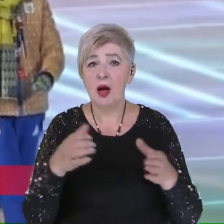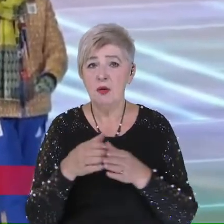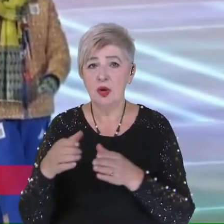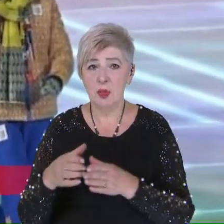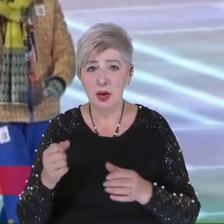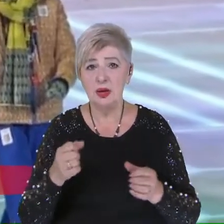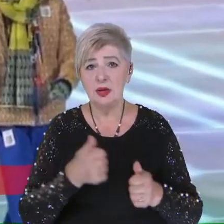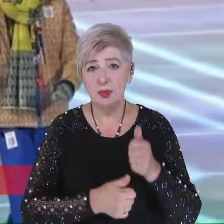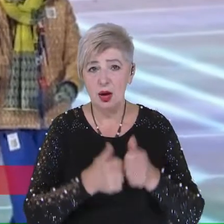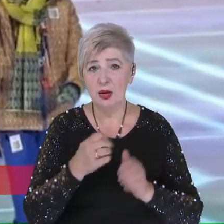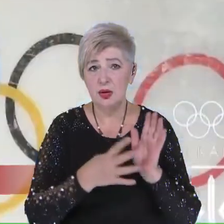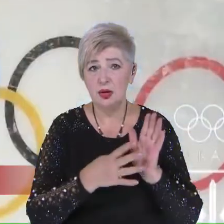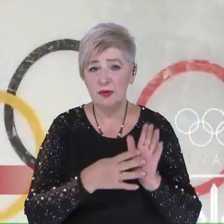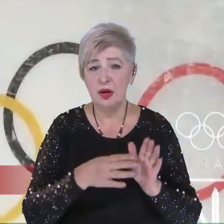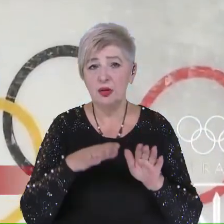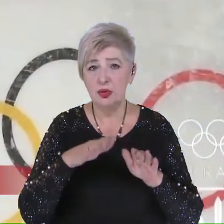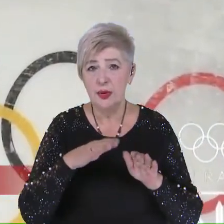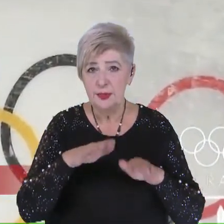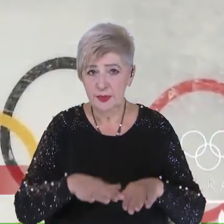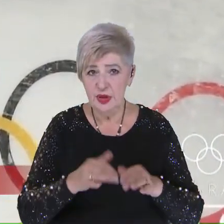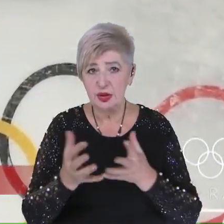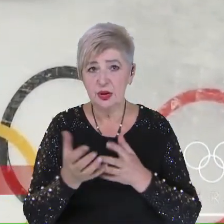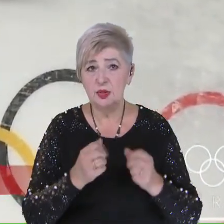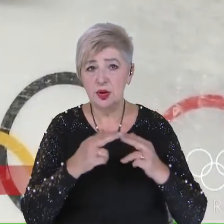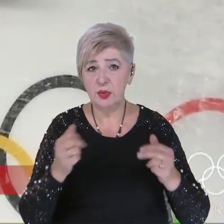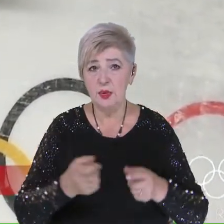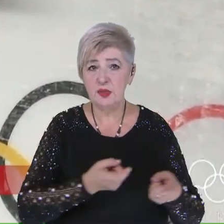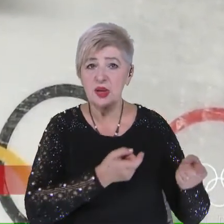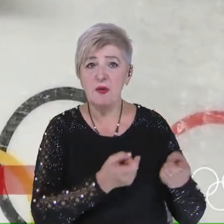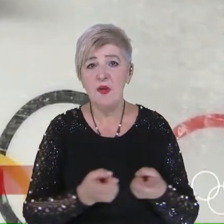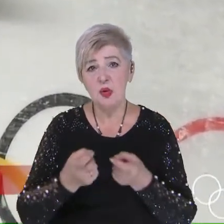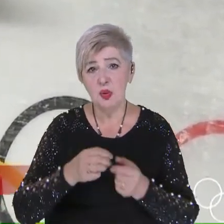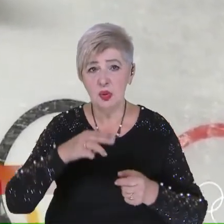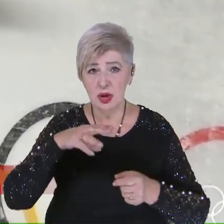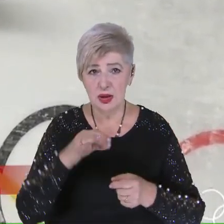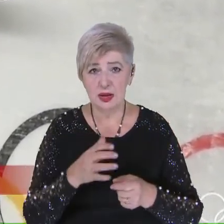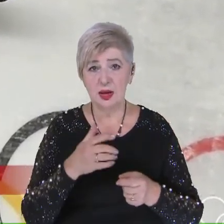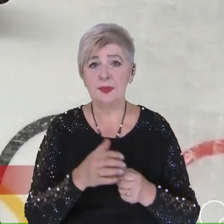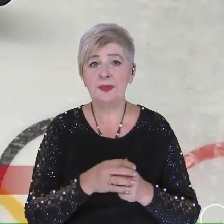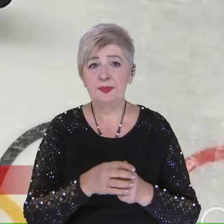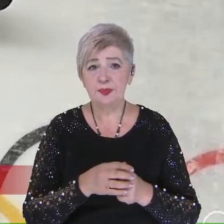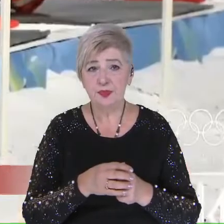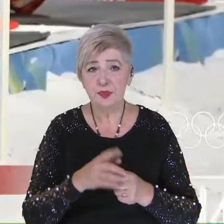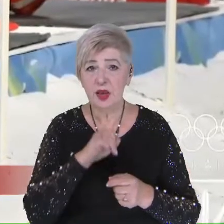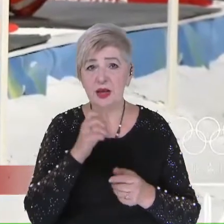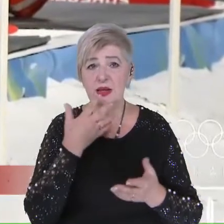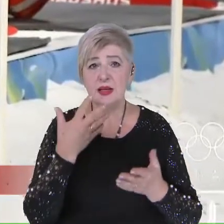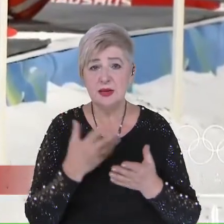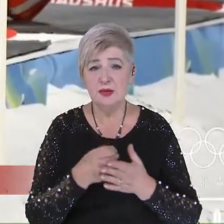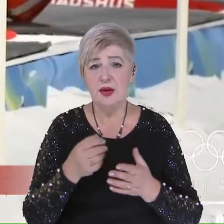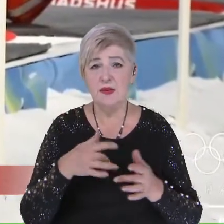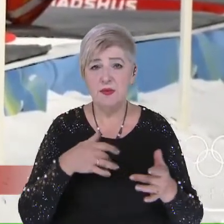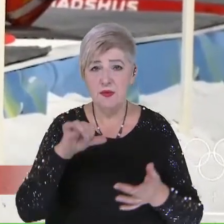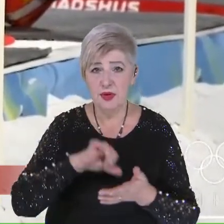змаганнях 9-ту сходинку отримали дніпровські фігуристи Софія Гуліченко та Артем Даринський. За свій виступ пара